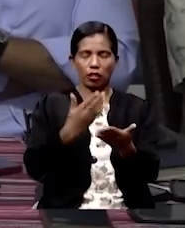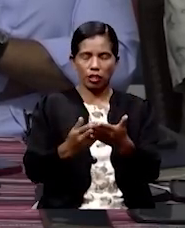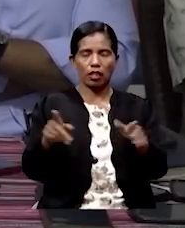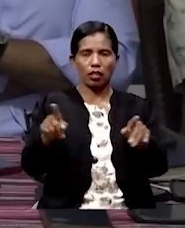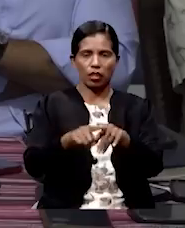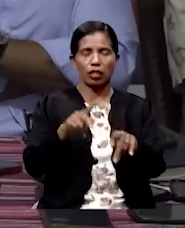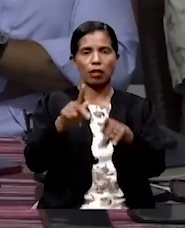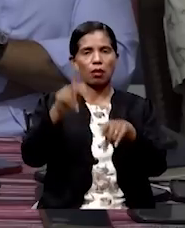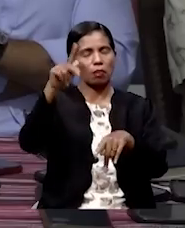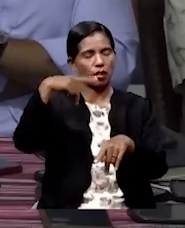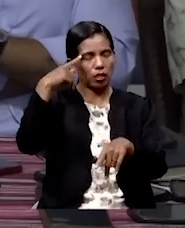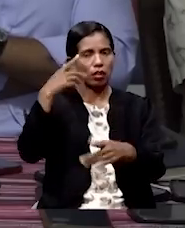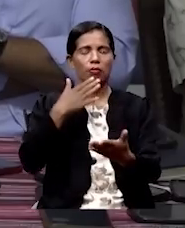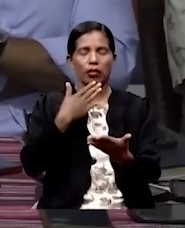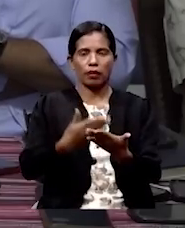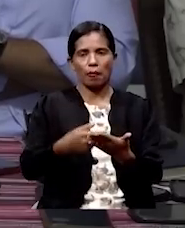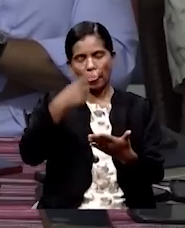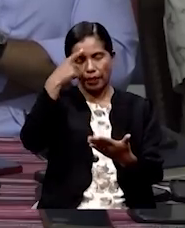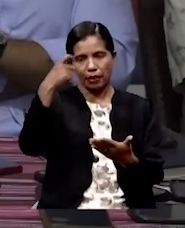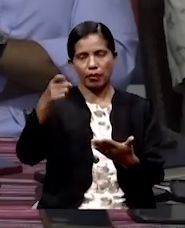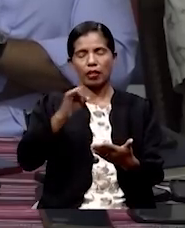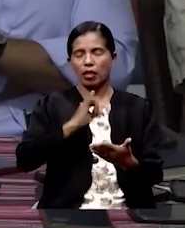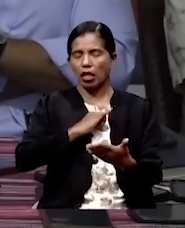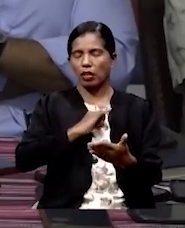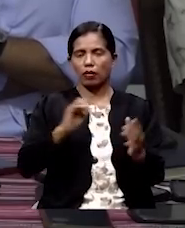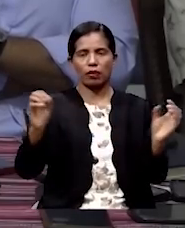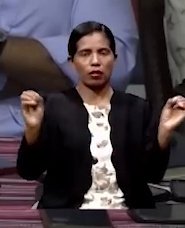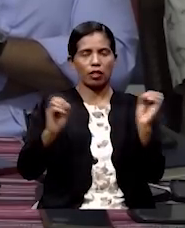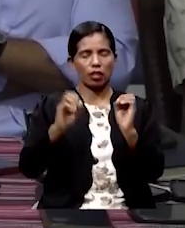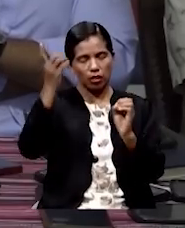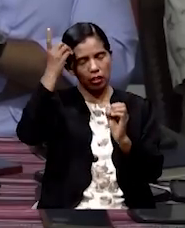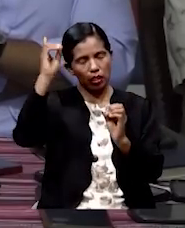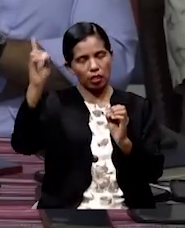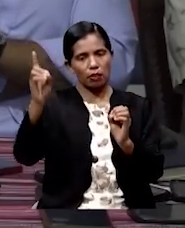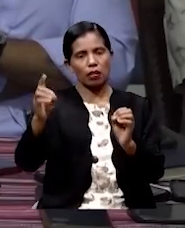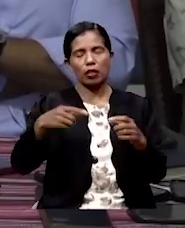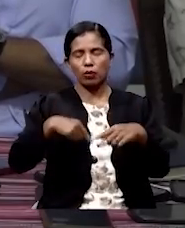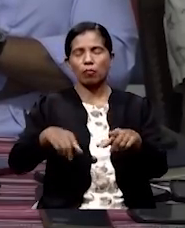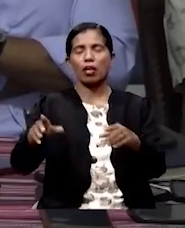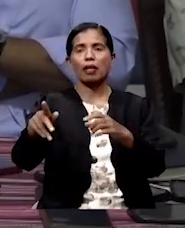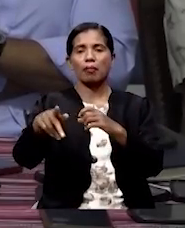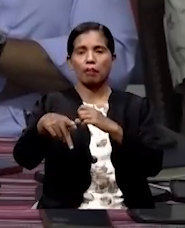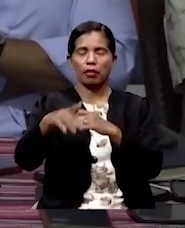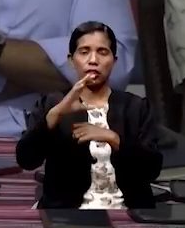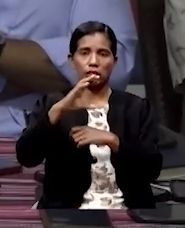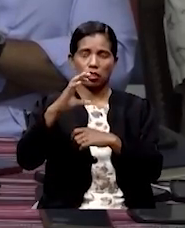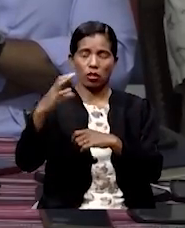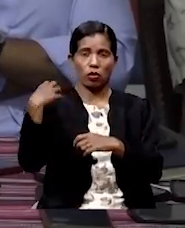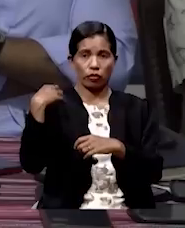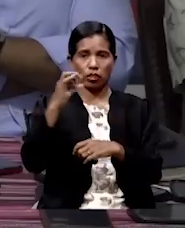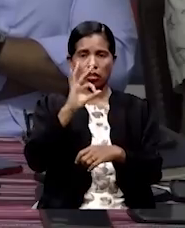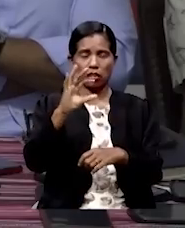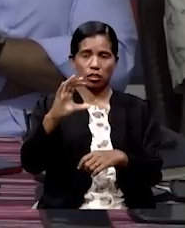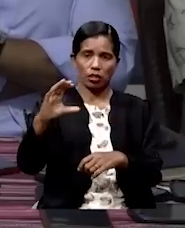Ema politico. Tame de nema hau nunca mei, atuva Comite Central Fretelin, atu,